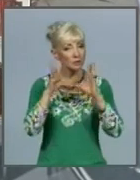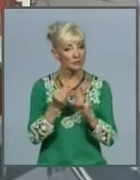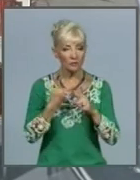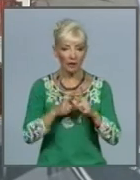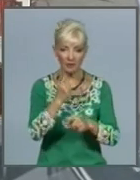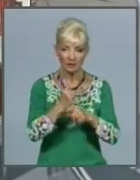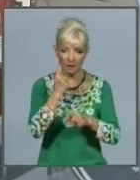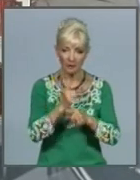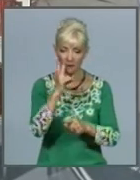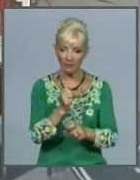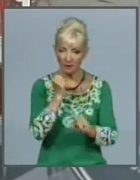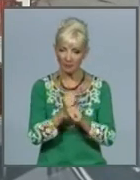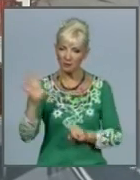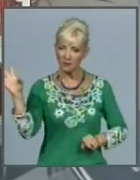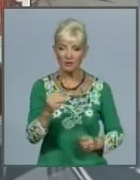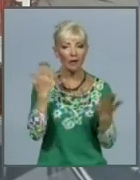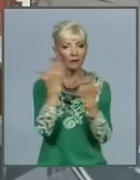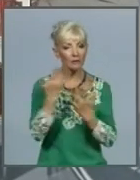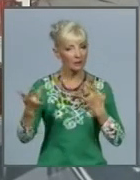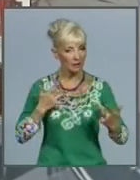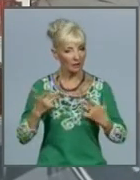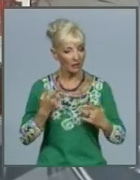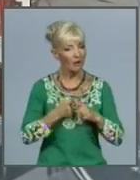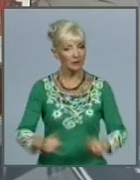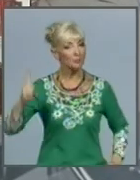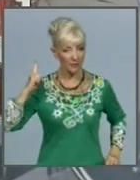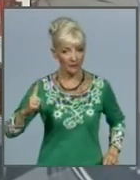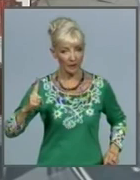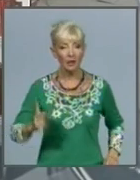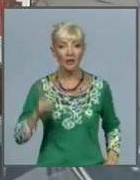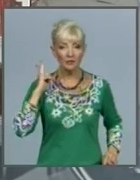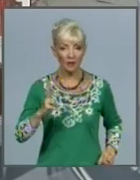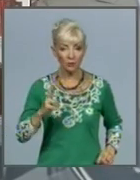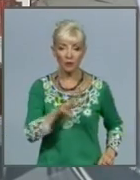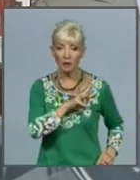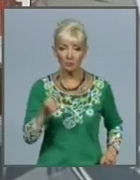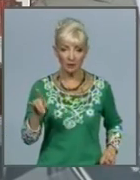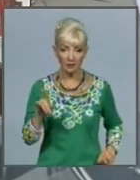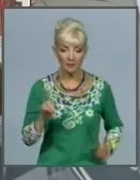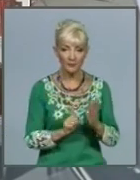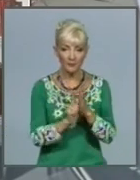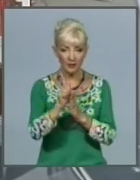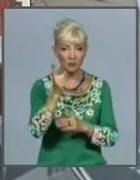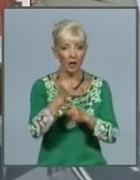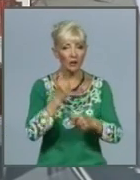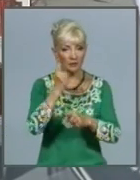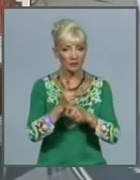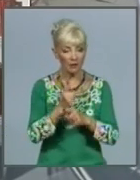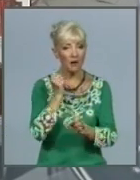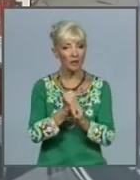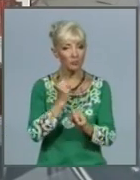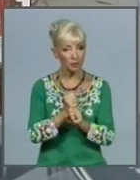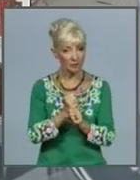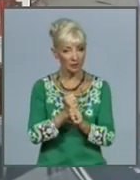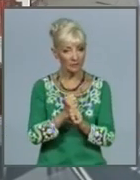кинотеатров. Это первое. Второе, мы ввели ограничение работы системы